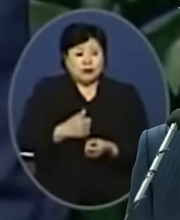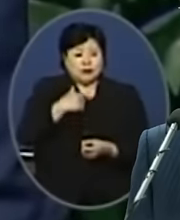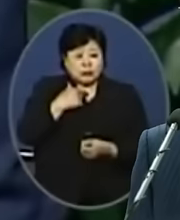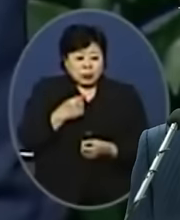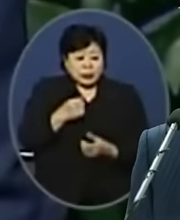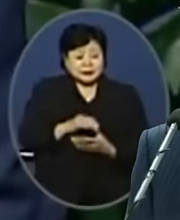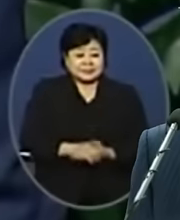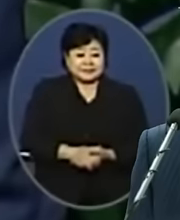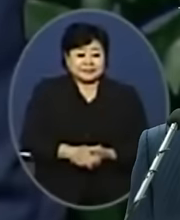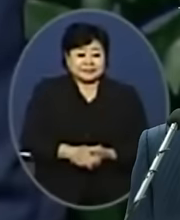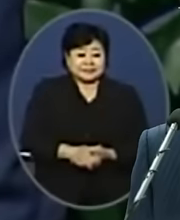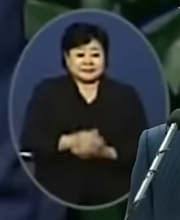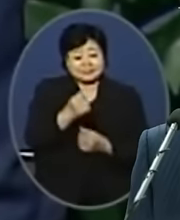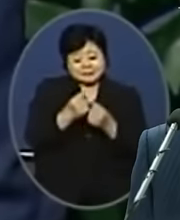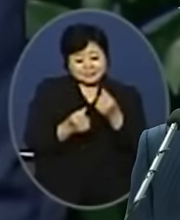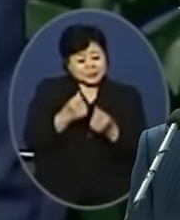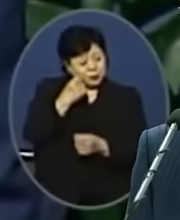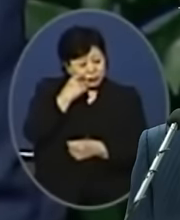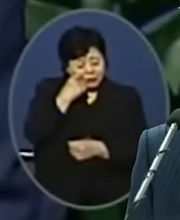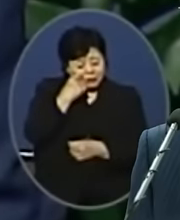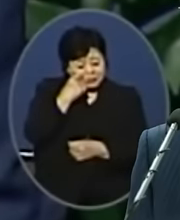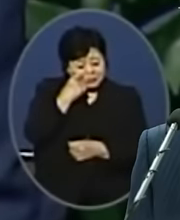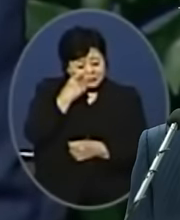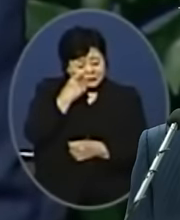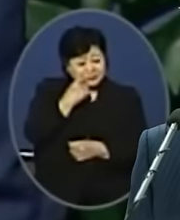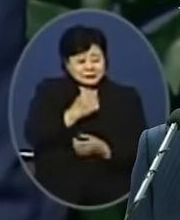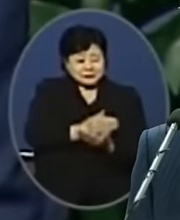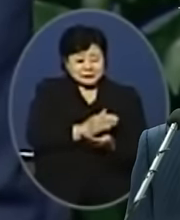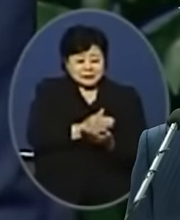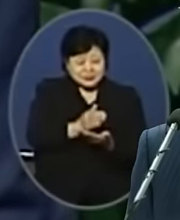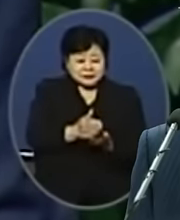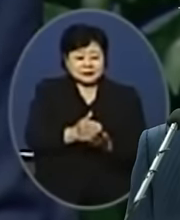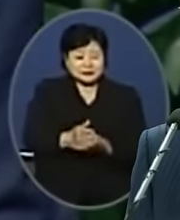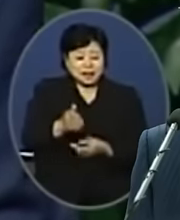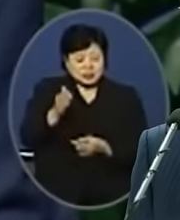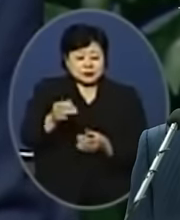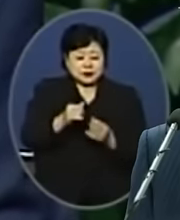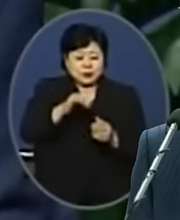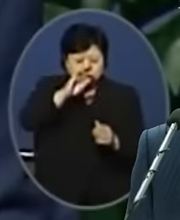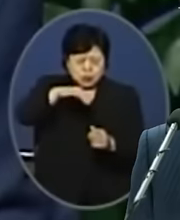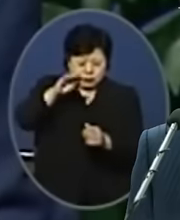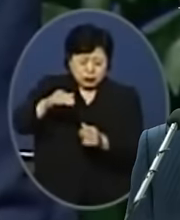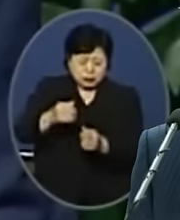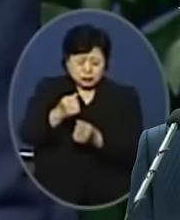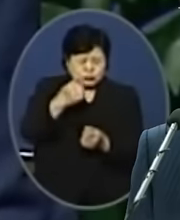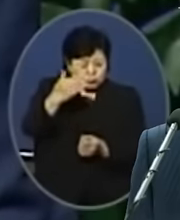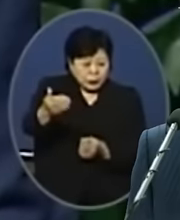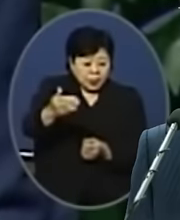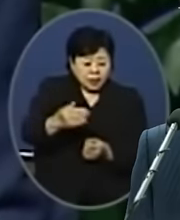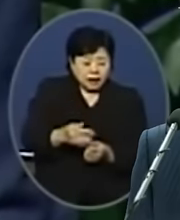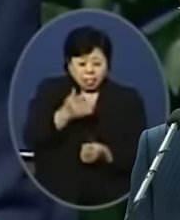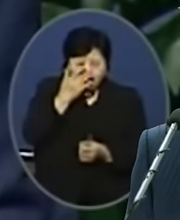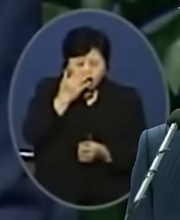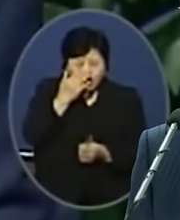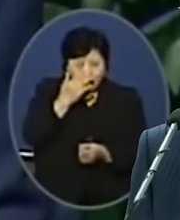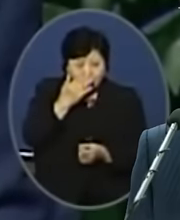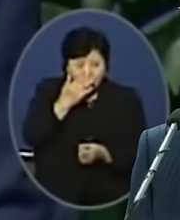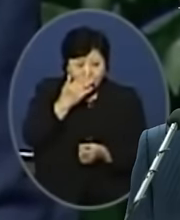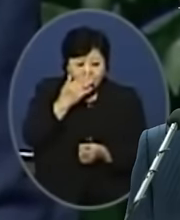꿈을 꾸었는데 이 해석을 못해서 온갖 전문가들을 불러도 해석을 못하는데, 그것이 뭐냐면